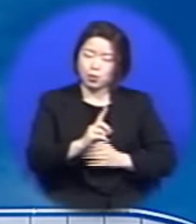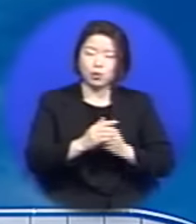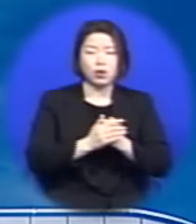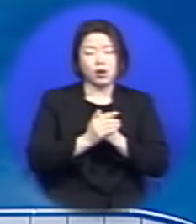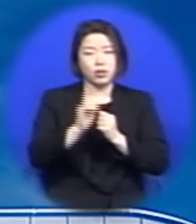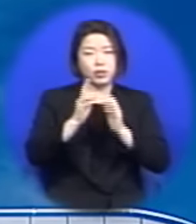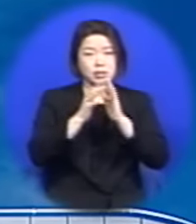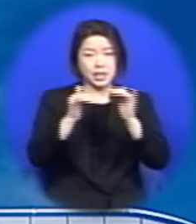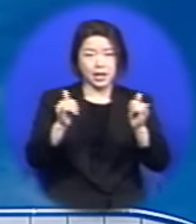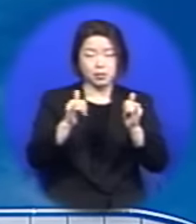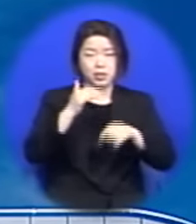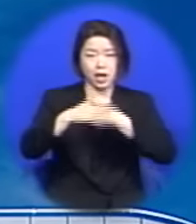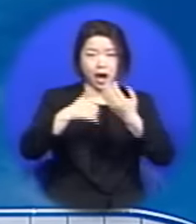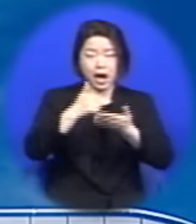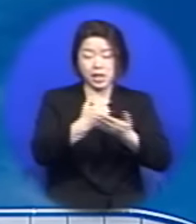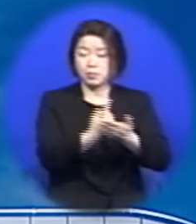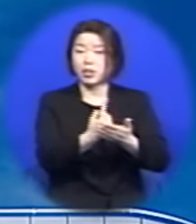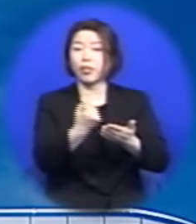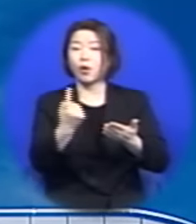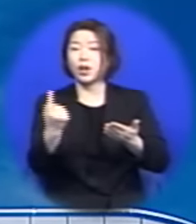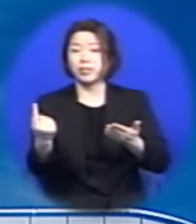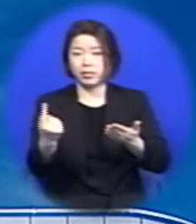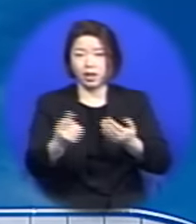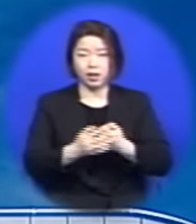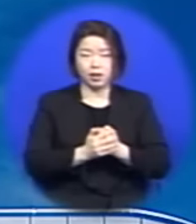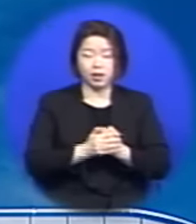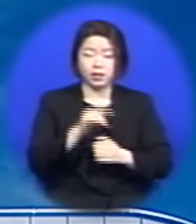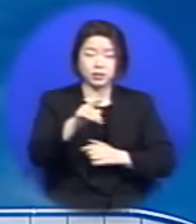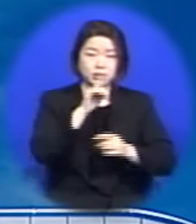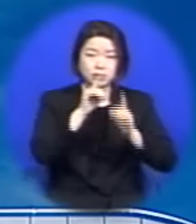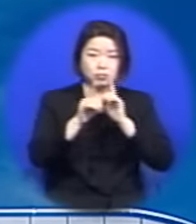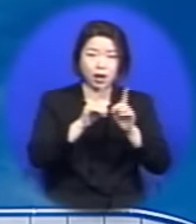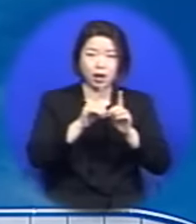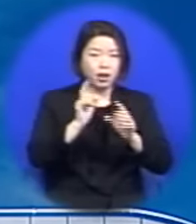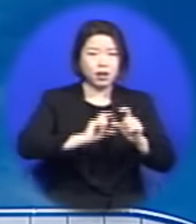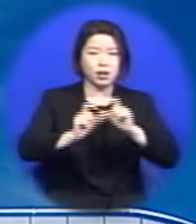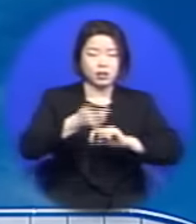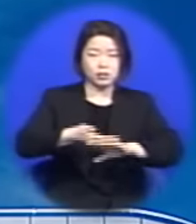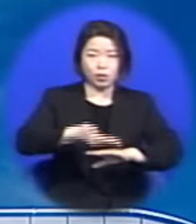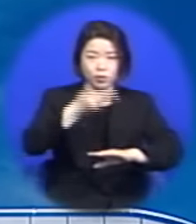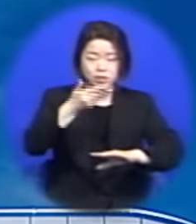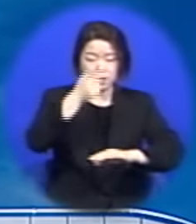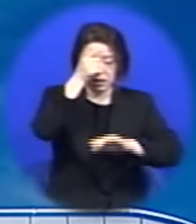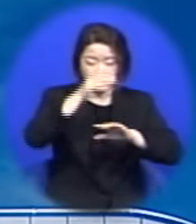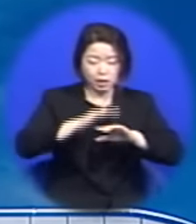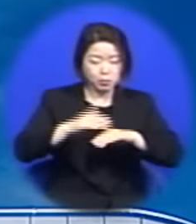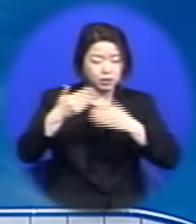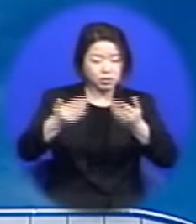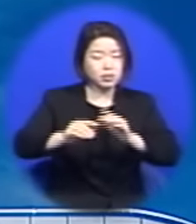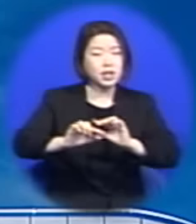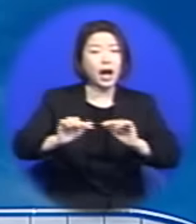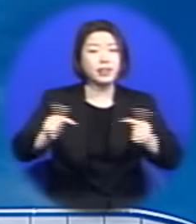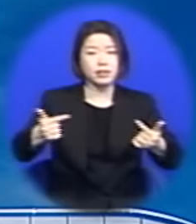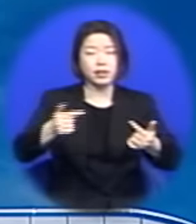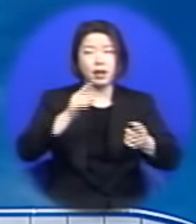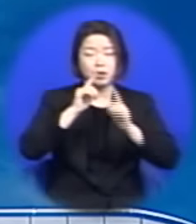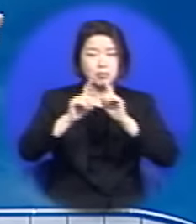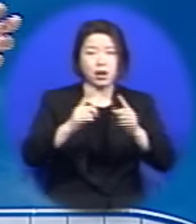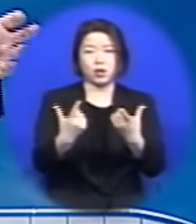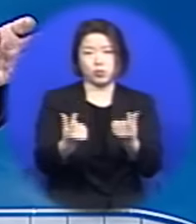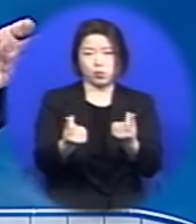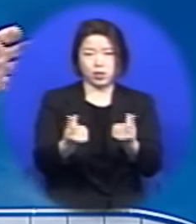사람이 하나님을 떠났다 그 말은 더 이상 예배드리지 않는다는 뜻입니다 선한